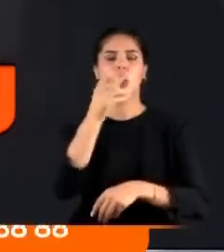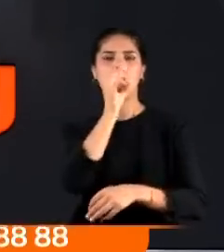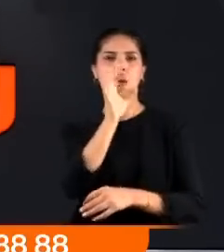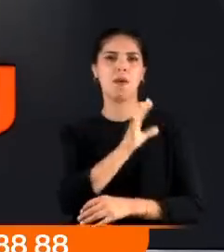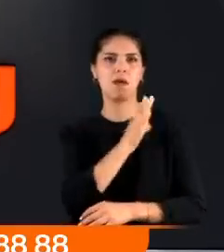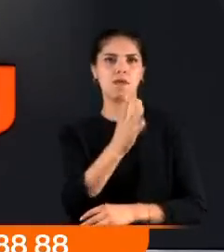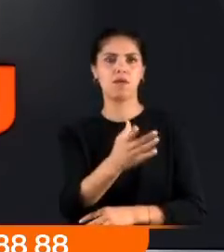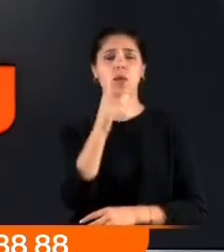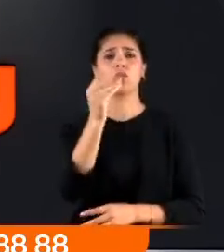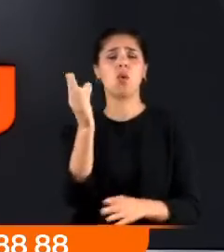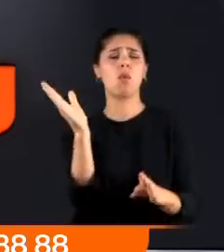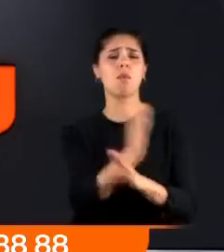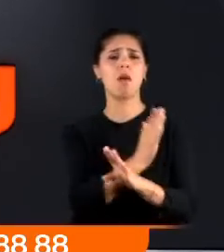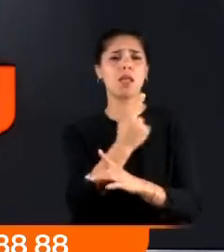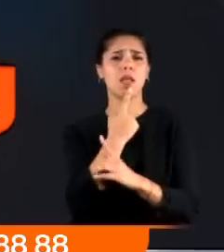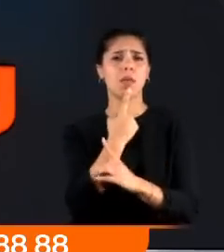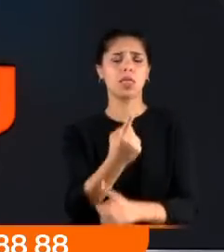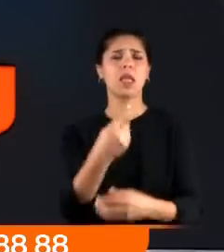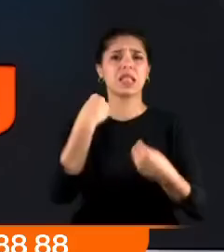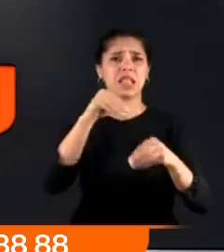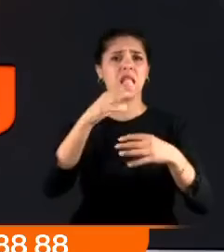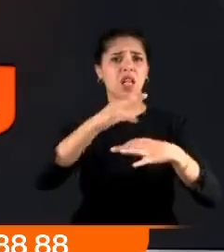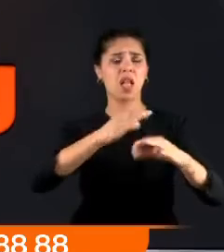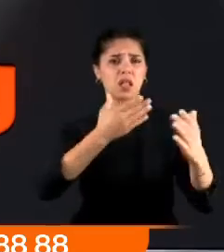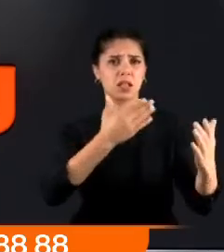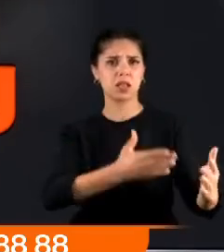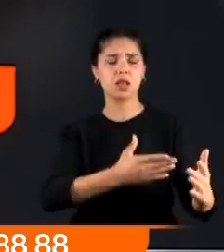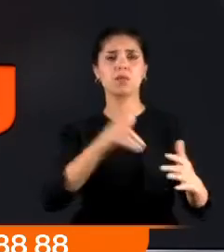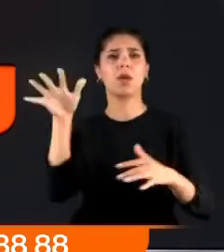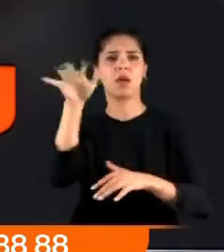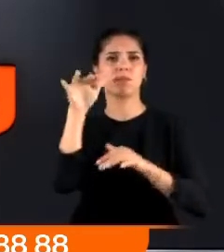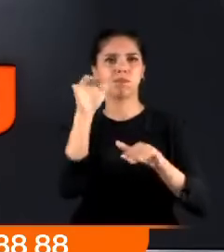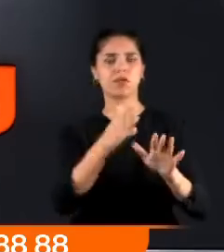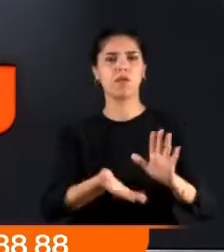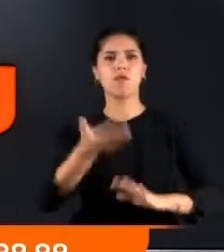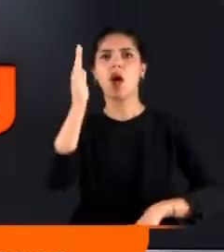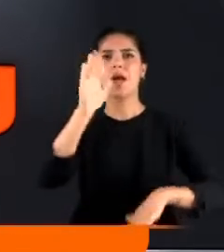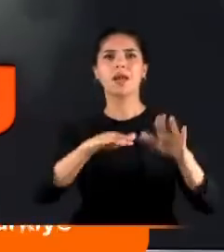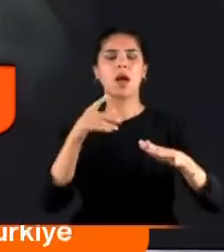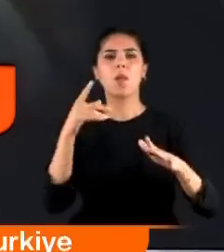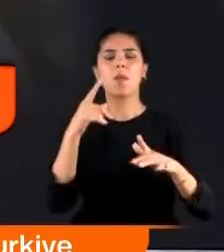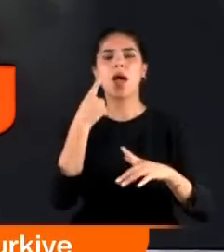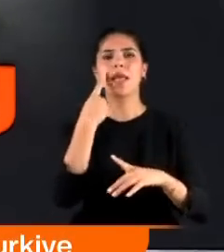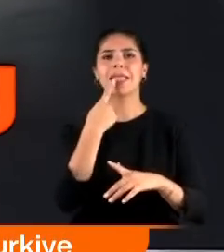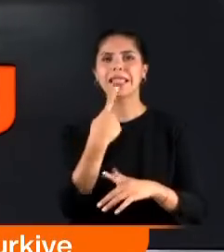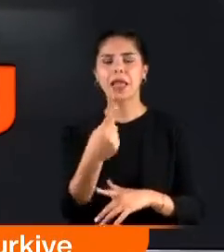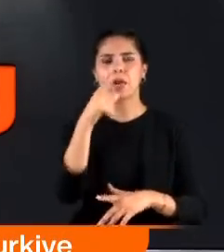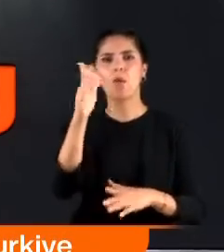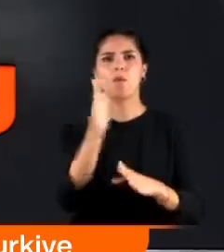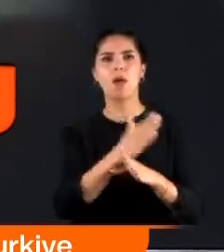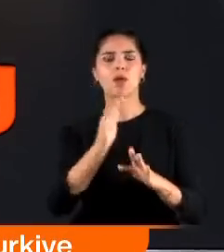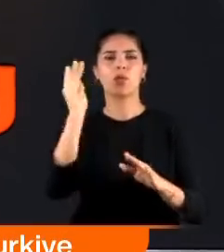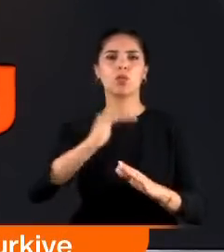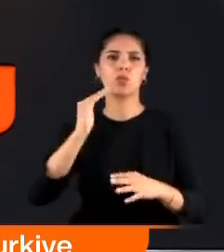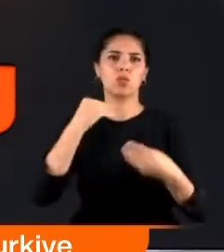var. Yüz binlerce üründen bahsediyoruz. Satışa hazır halde bekleyen, talep çoktu. Kampanya adı altında o ürünleri çok daha